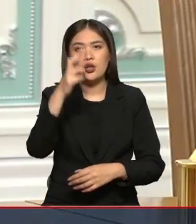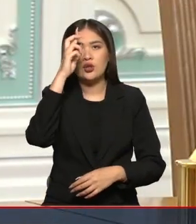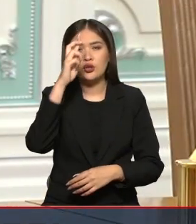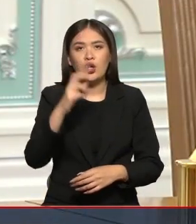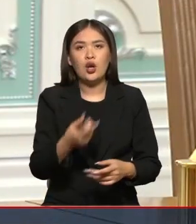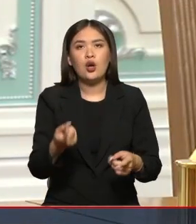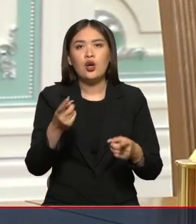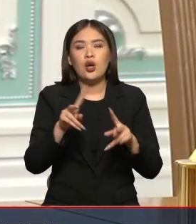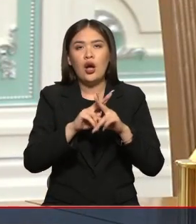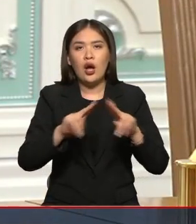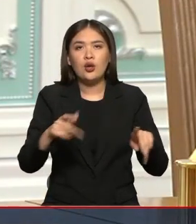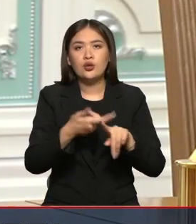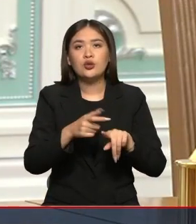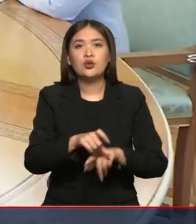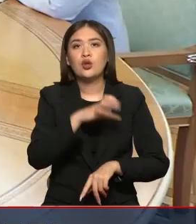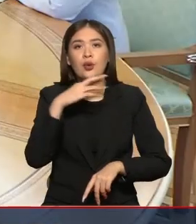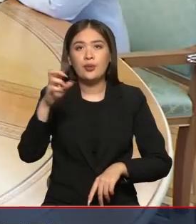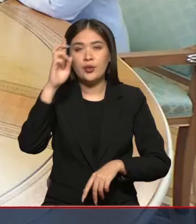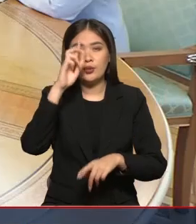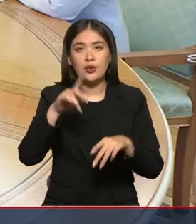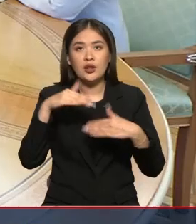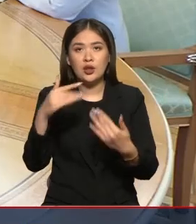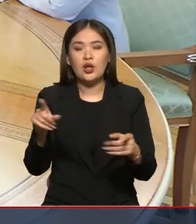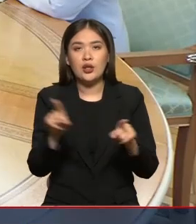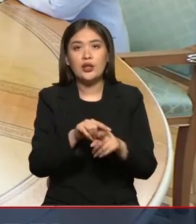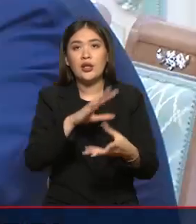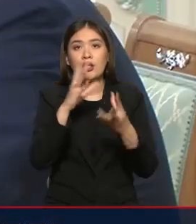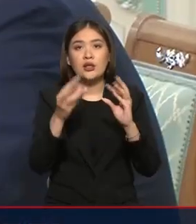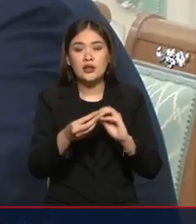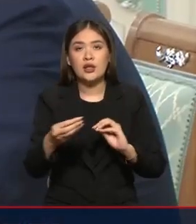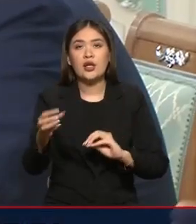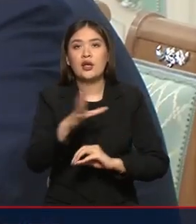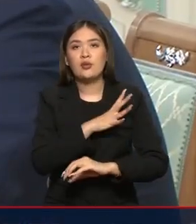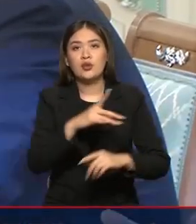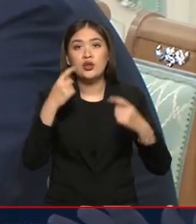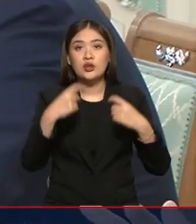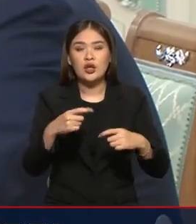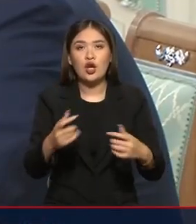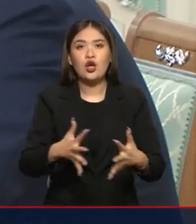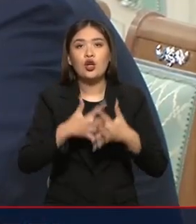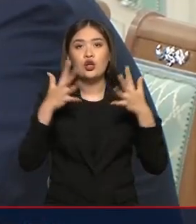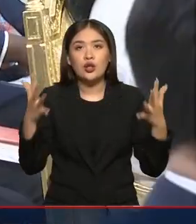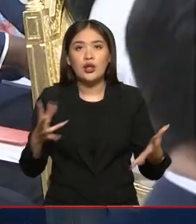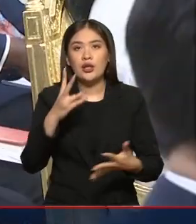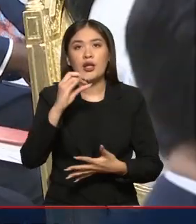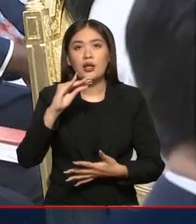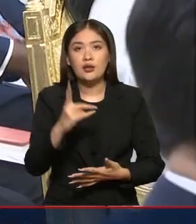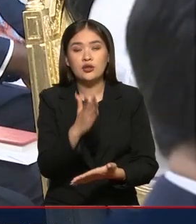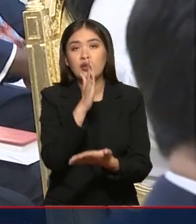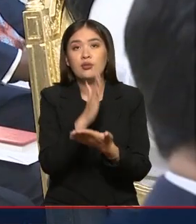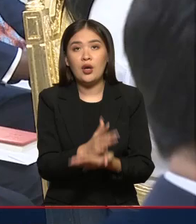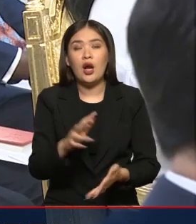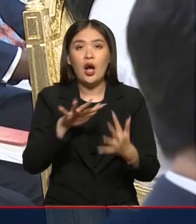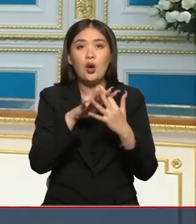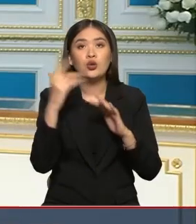көп ұқсастық бар. Бұл мемлекеттің экономикасының негізгі секторлары өндіруші өнеркәсіп. Мұнда да ірі мұнай кен орындары орналасқан. Ауыл